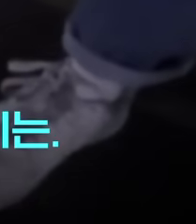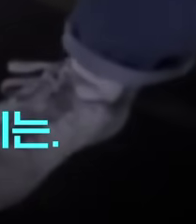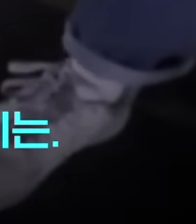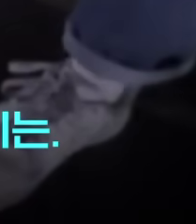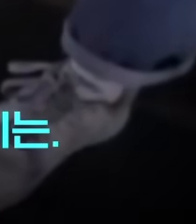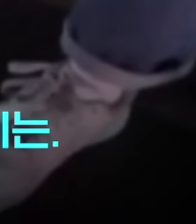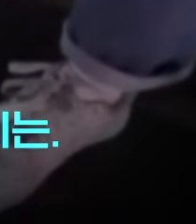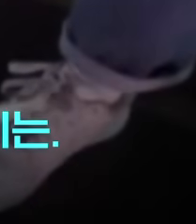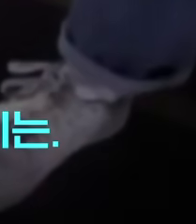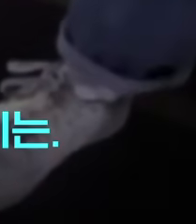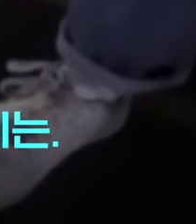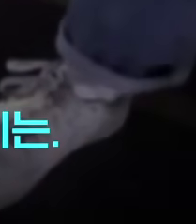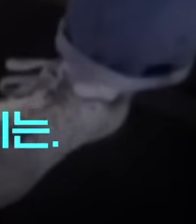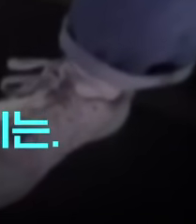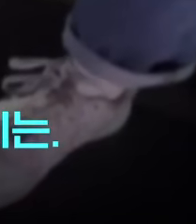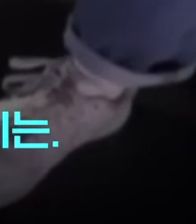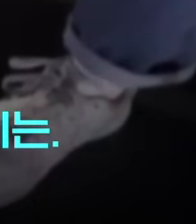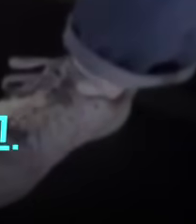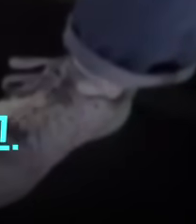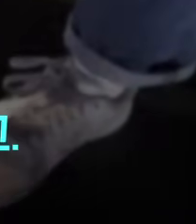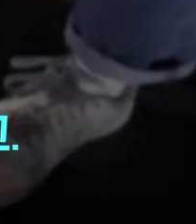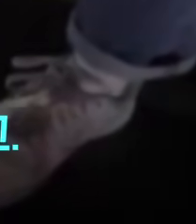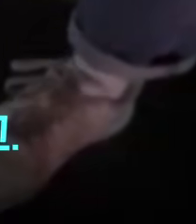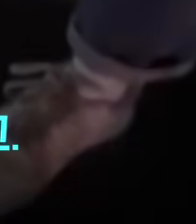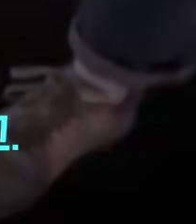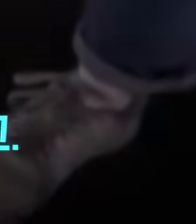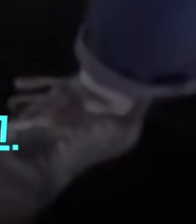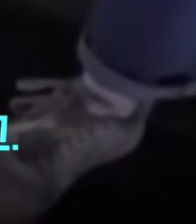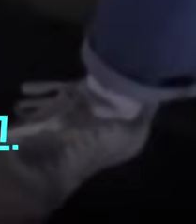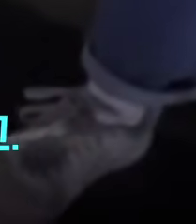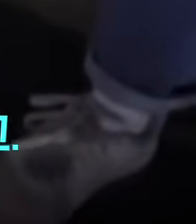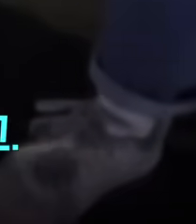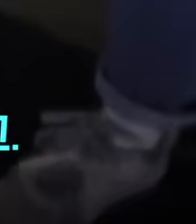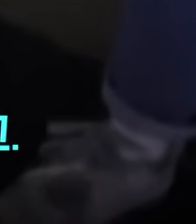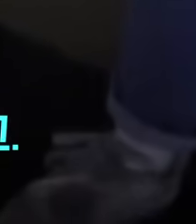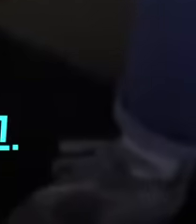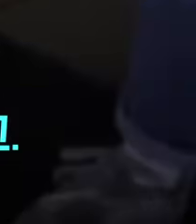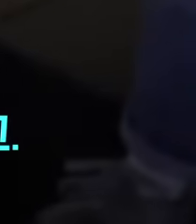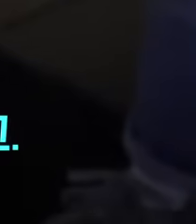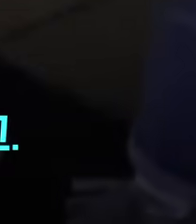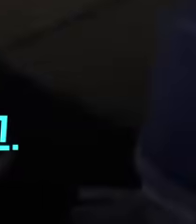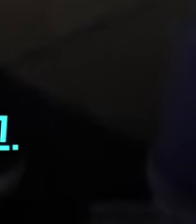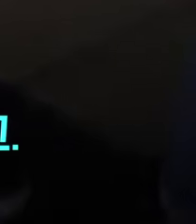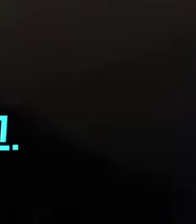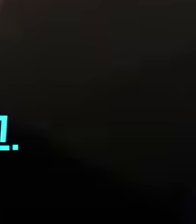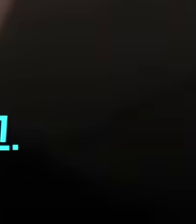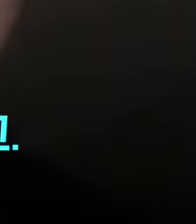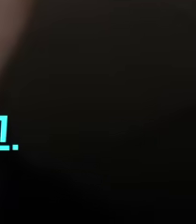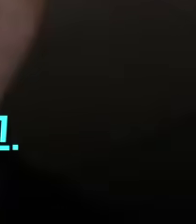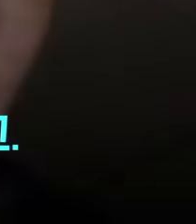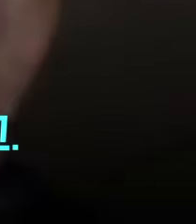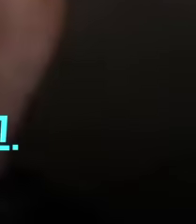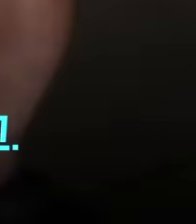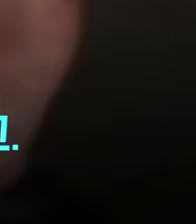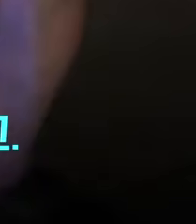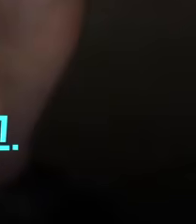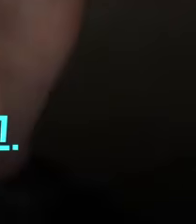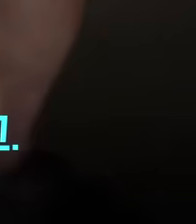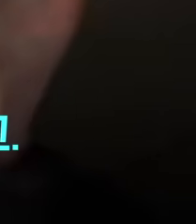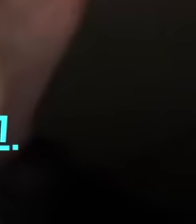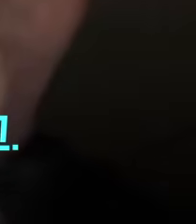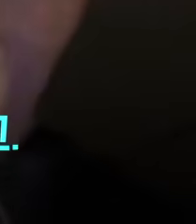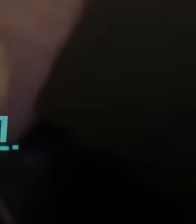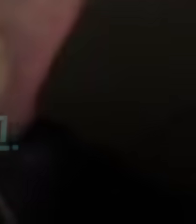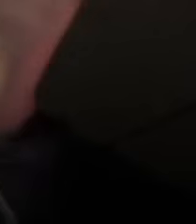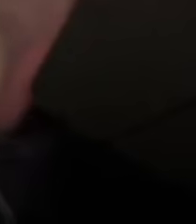있었다니까. 우리 죽을 뻔했다니까요. 우리는. 이쪽으로 이렇게 건너가다가 사고가 빠가강 난 거예요. 네. 예, 여기서